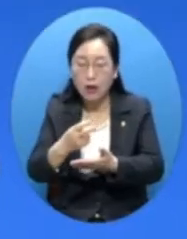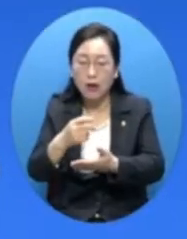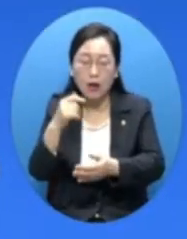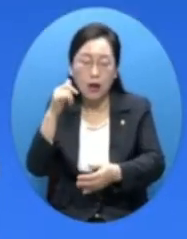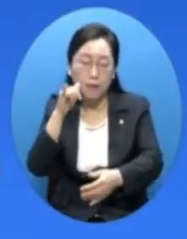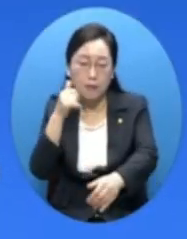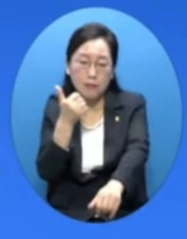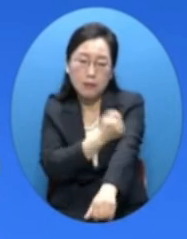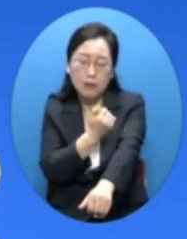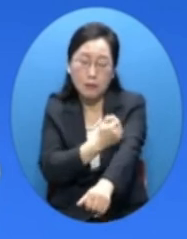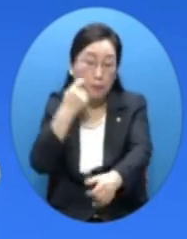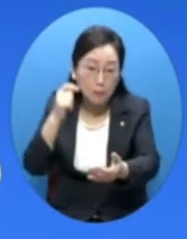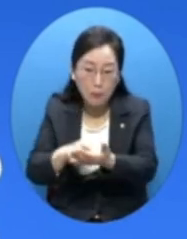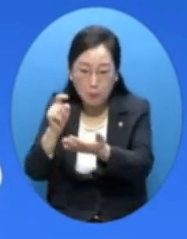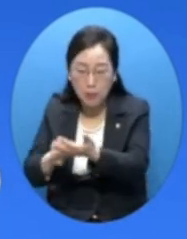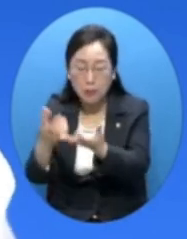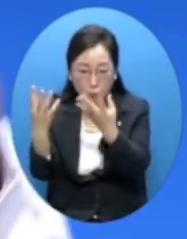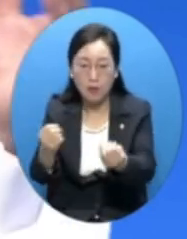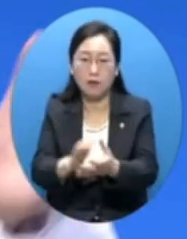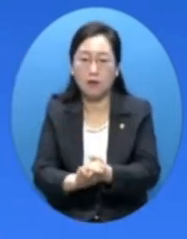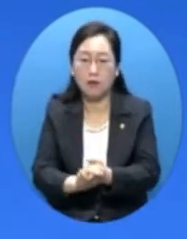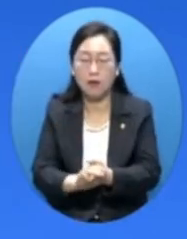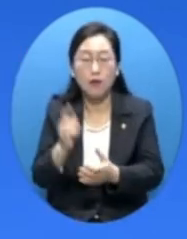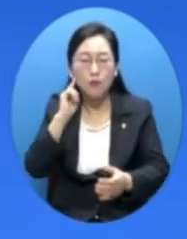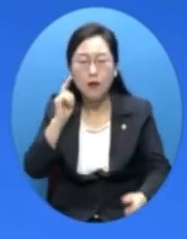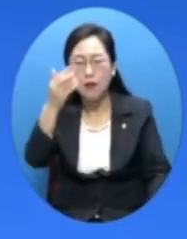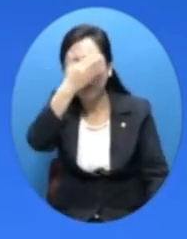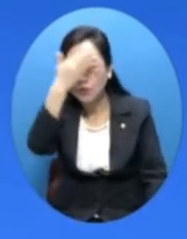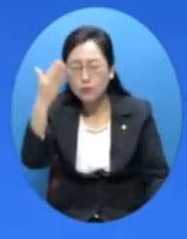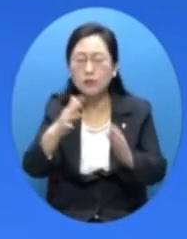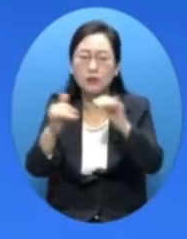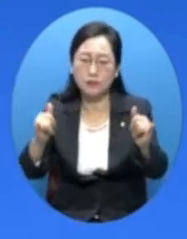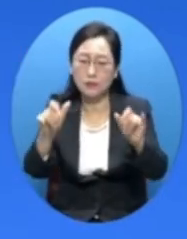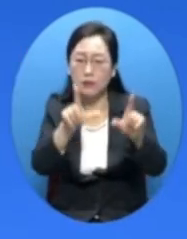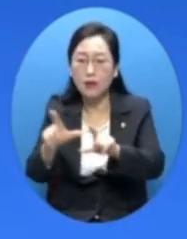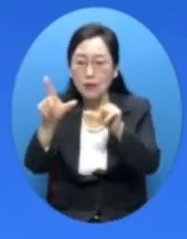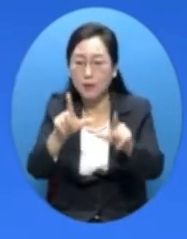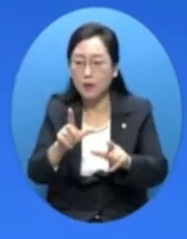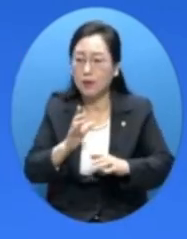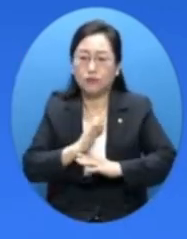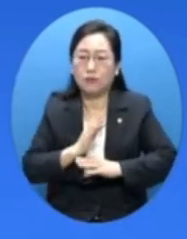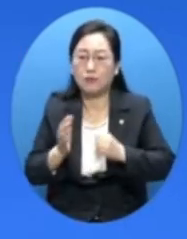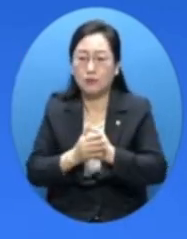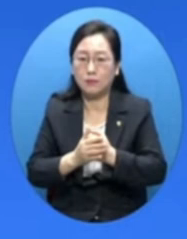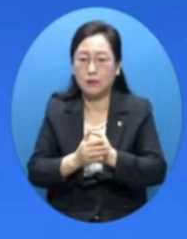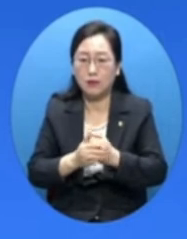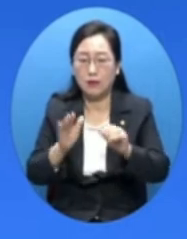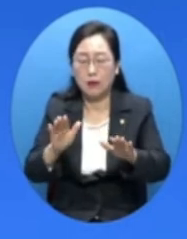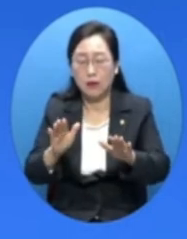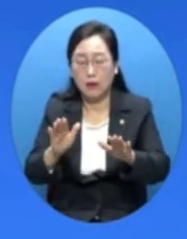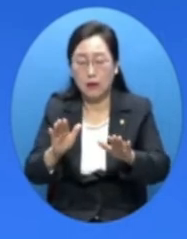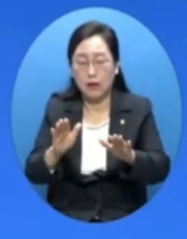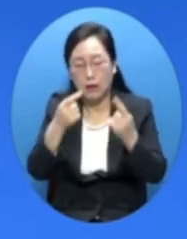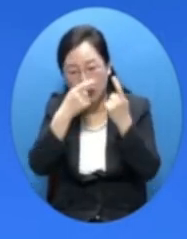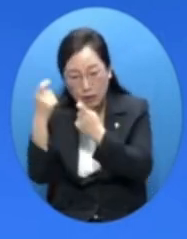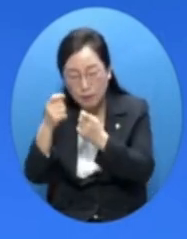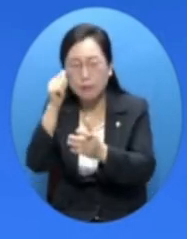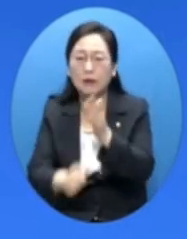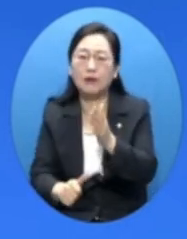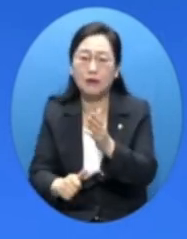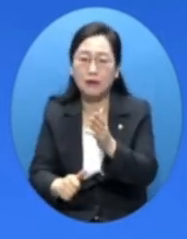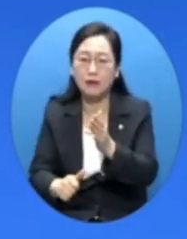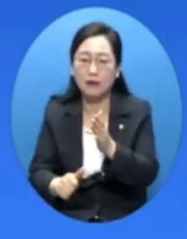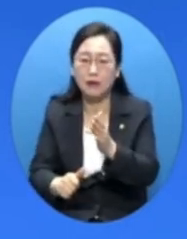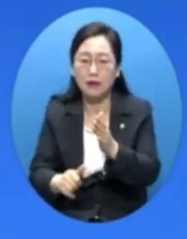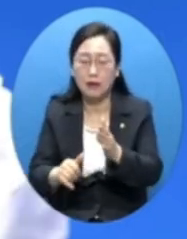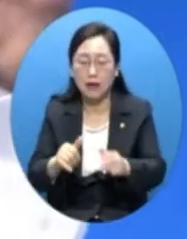젊은이들이 꿈과 희망을 잃어버려서 그렇습니다. 그리고 삶에 대한 두려움을 이길 수가 없으니까 순간적인 그 쾌락을 통해서